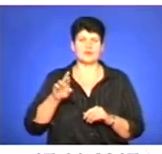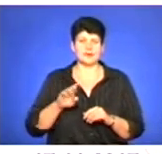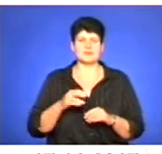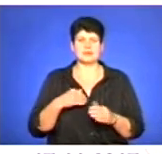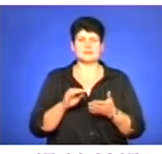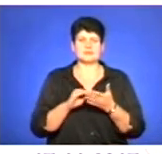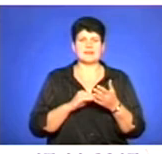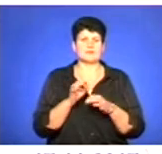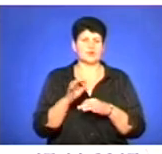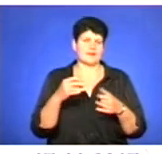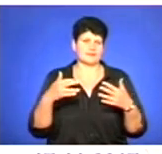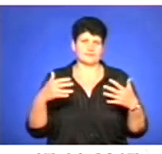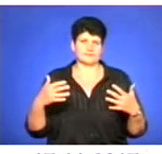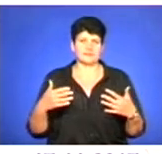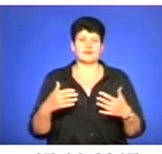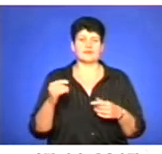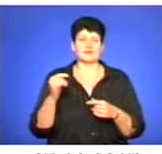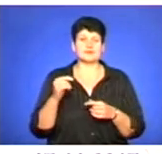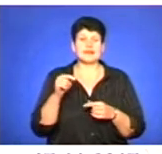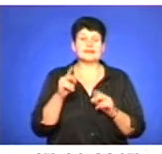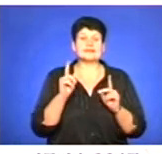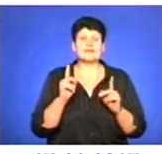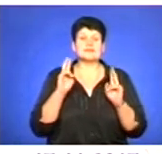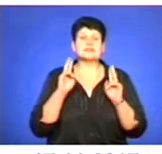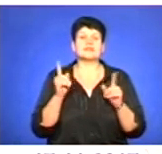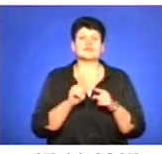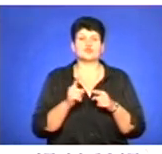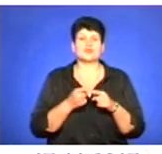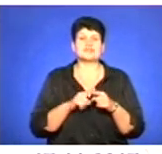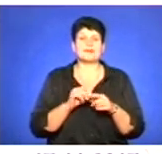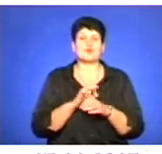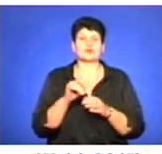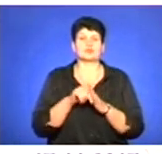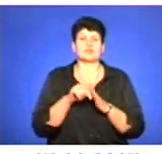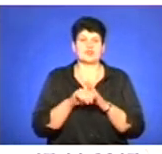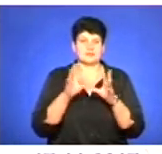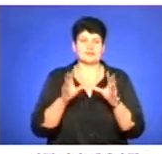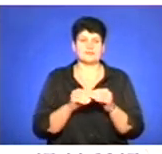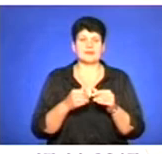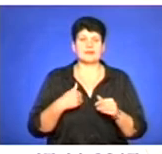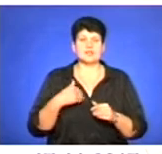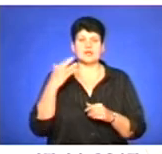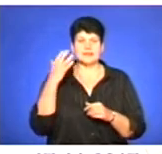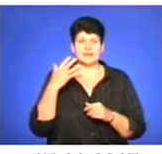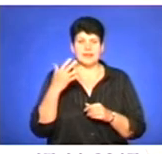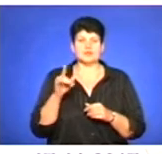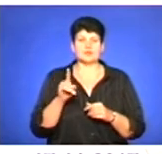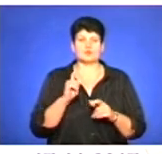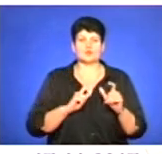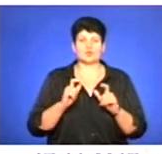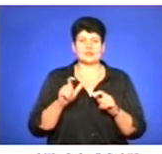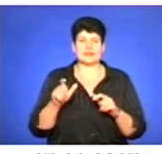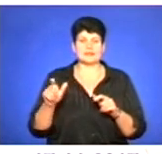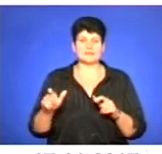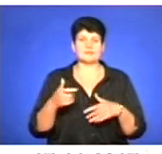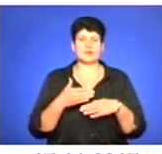прописували проекти. Насправді, я в той період я навіть не знала, що таке проект в цілому. Наша ідея тоді, щоб студенти